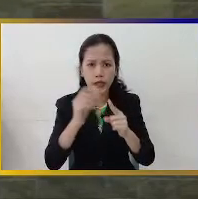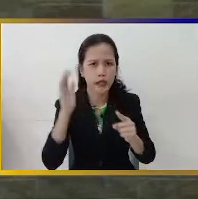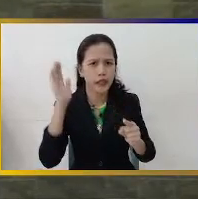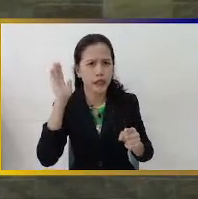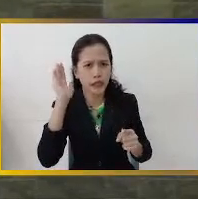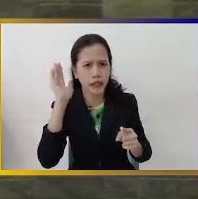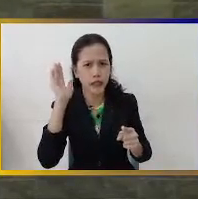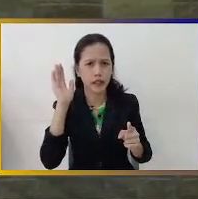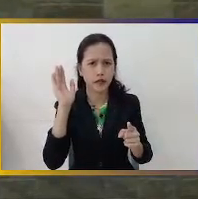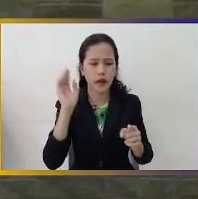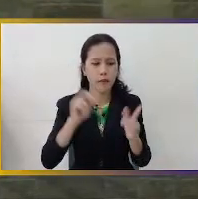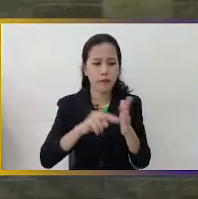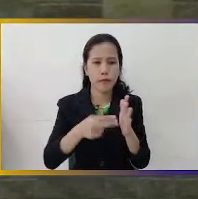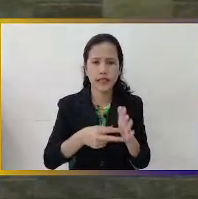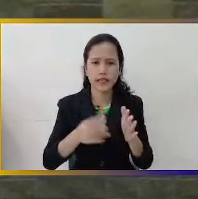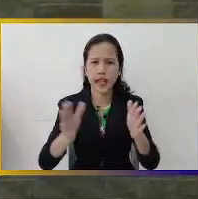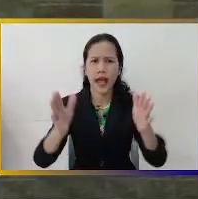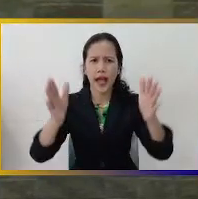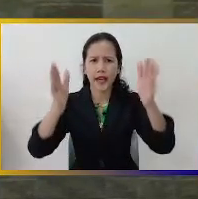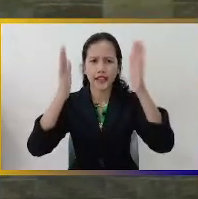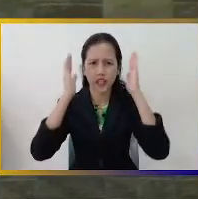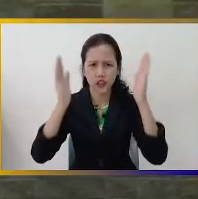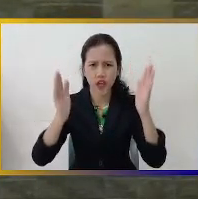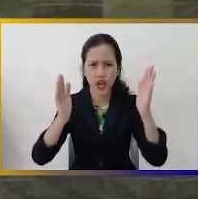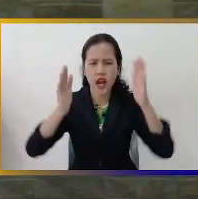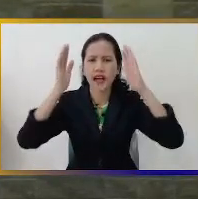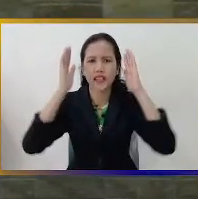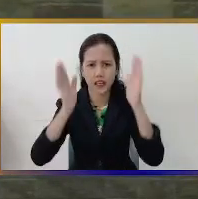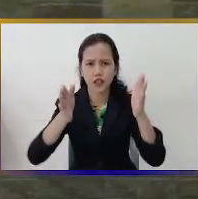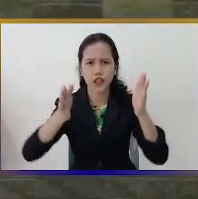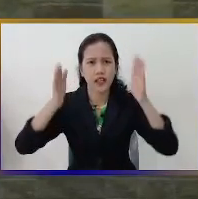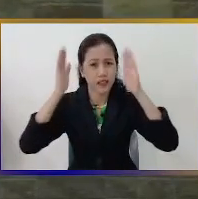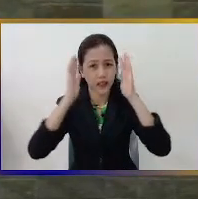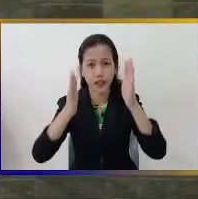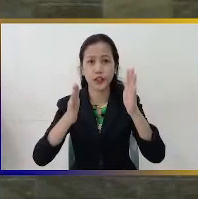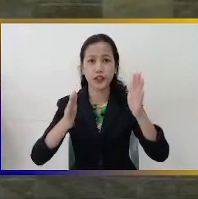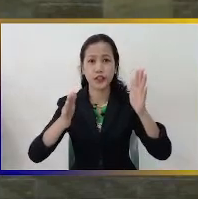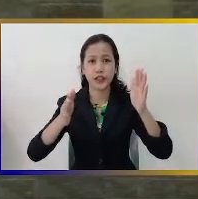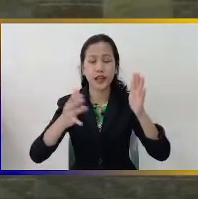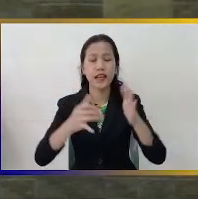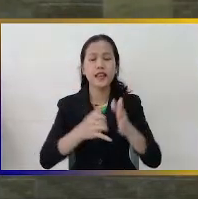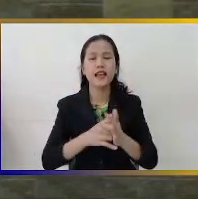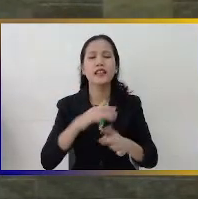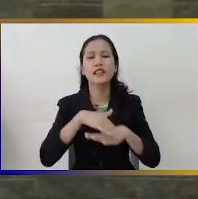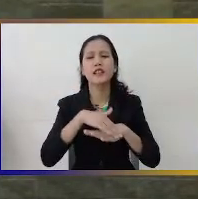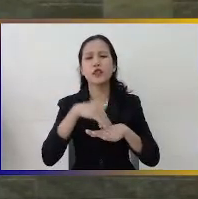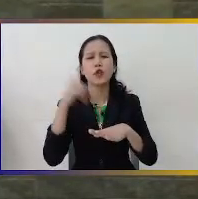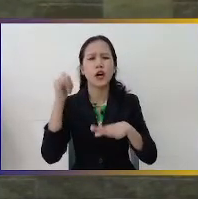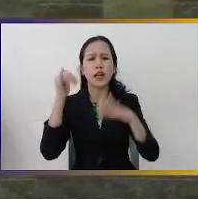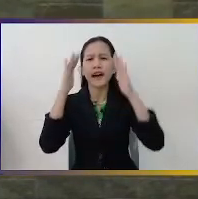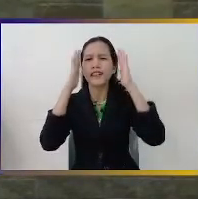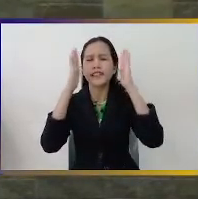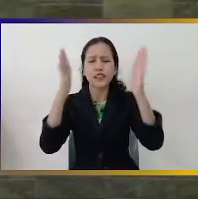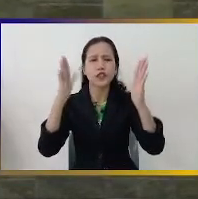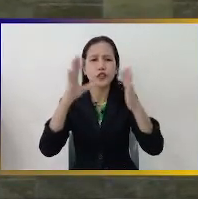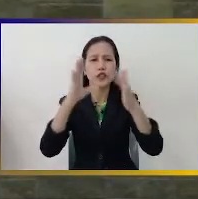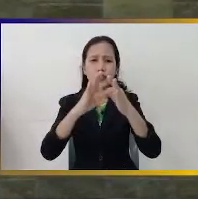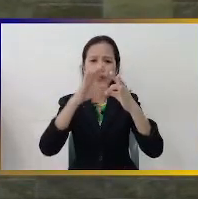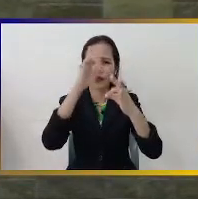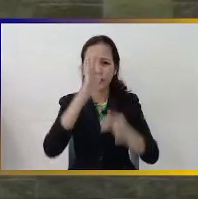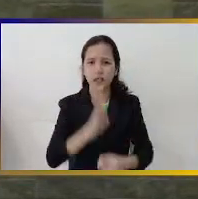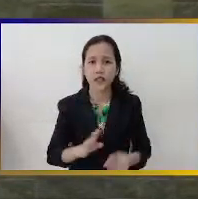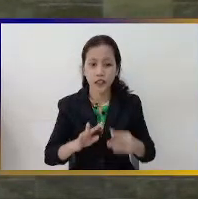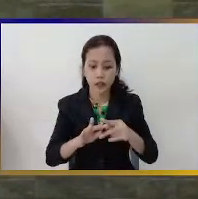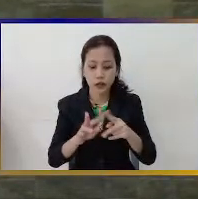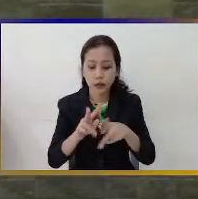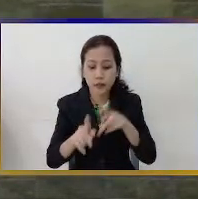Israel. So, sila na po ang idinil po dito ng Diyos. Kaya nga kung itutuloy nyo po yan hanggang verse number 12, makikita nyo